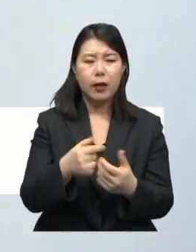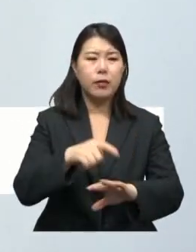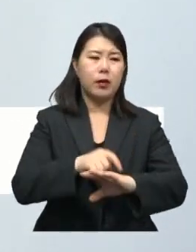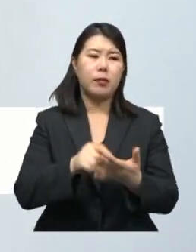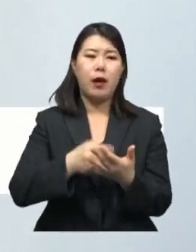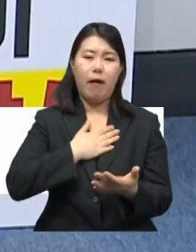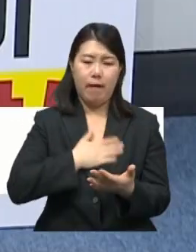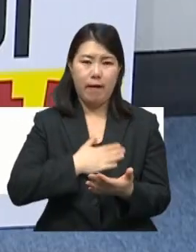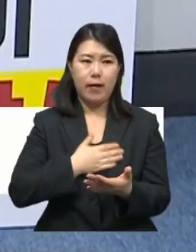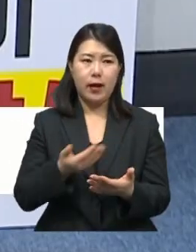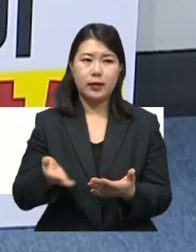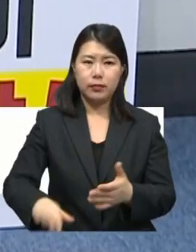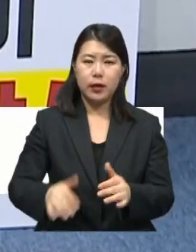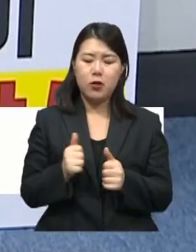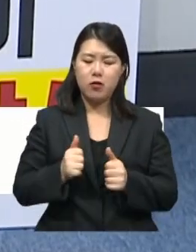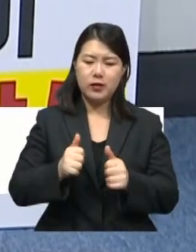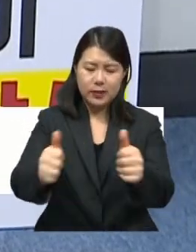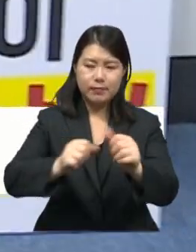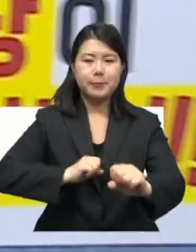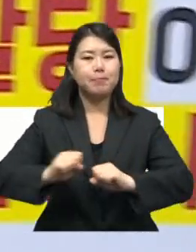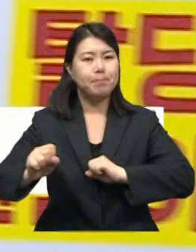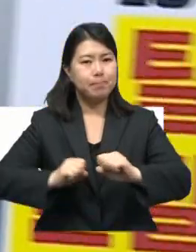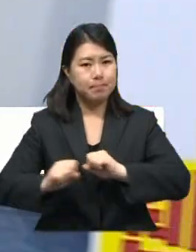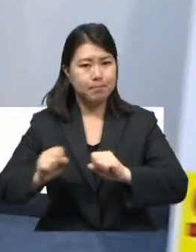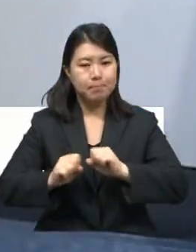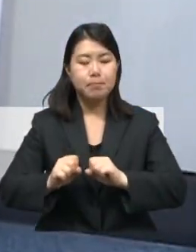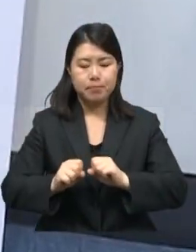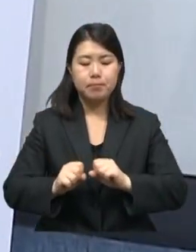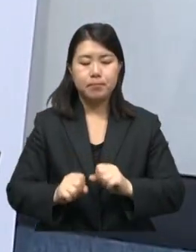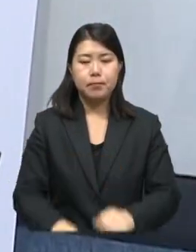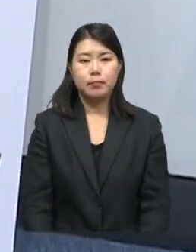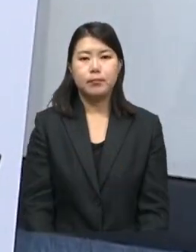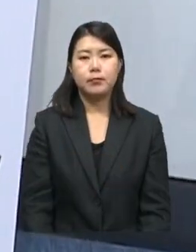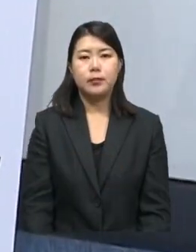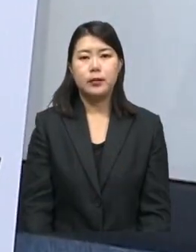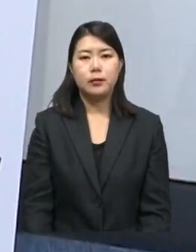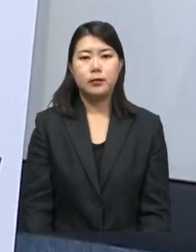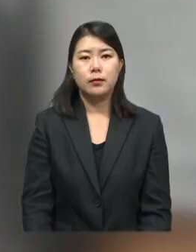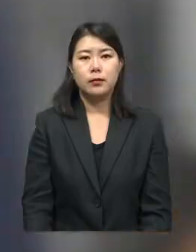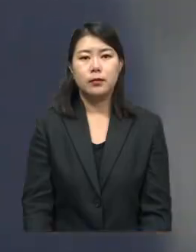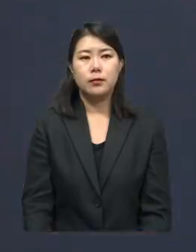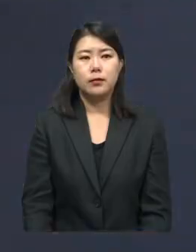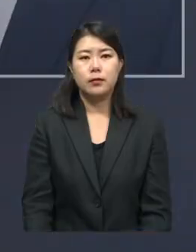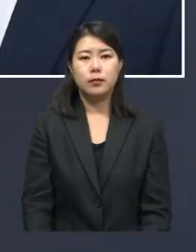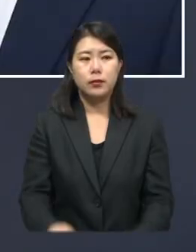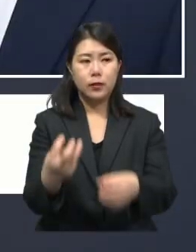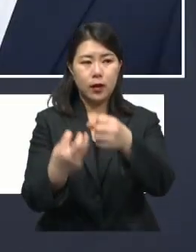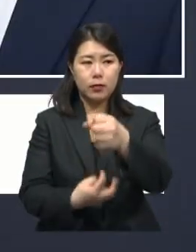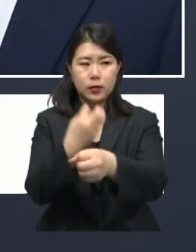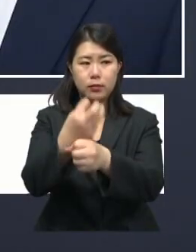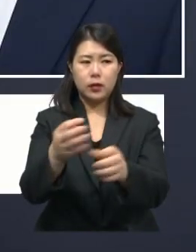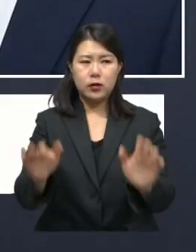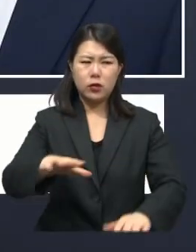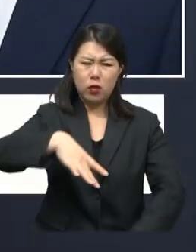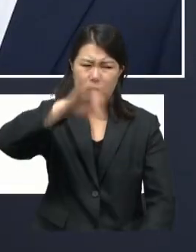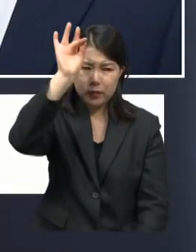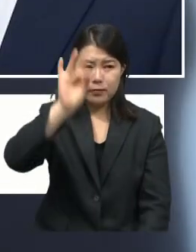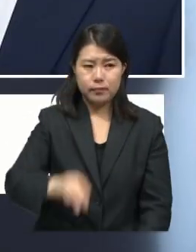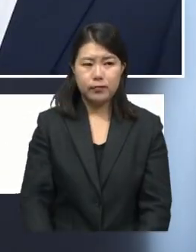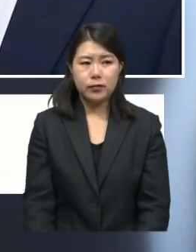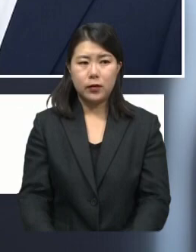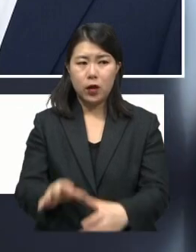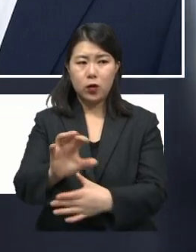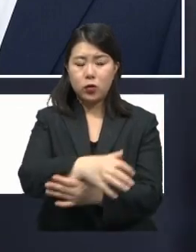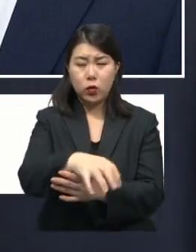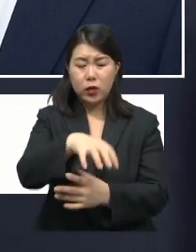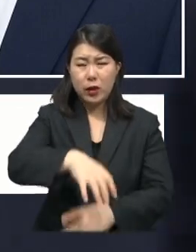있고 보다 열심히 의정활동을 하며 행동으로 보답하겠다고 설명했습니다. 30년 만에 첫 일이거든요. 그게 우리